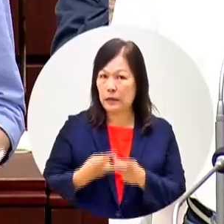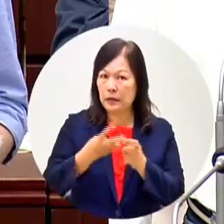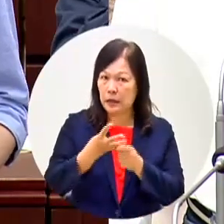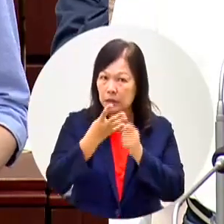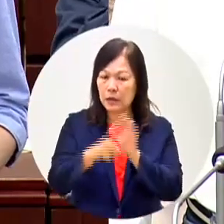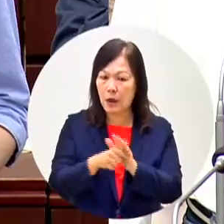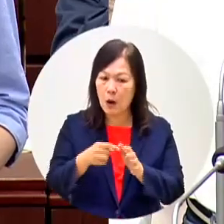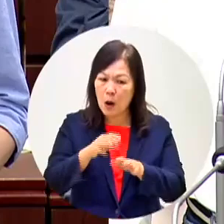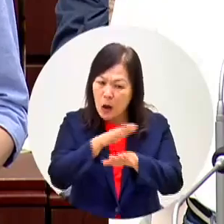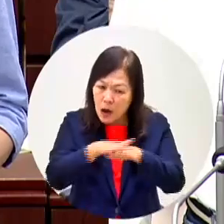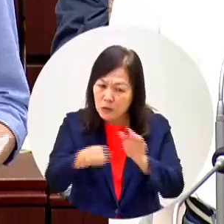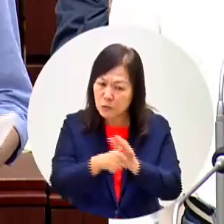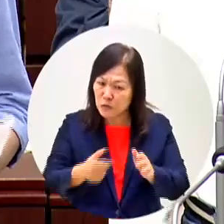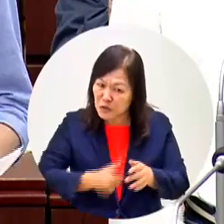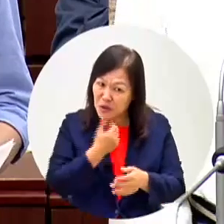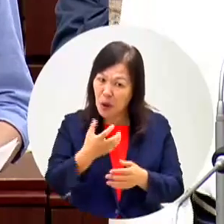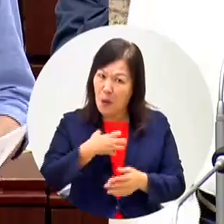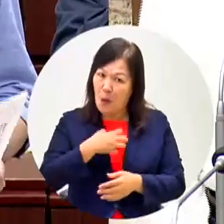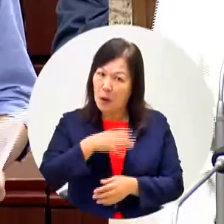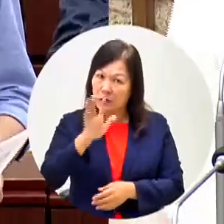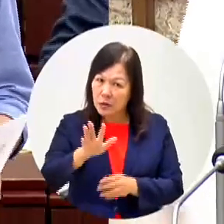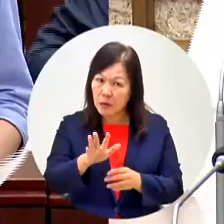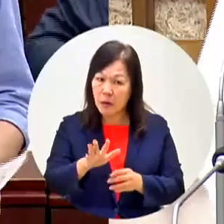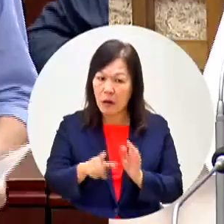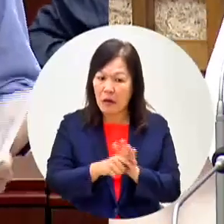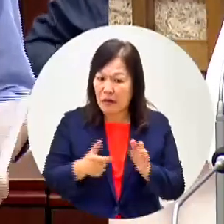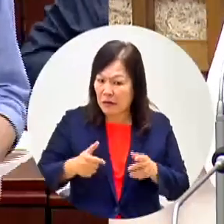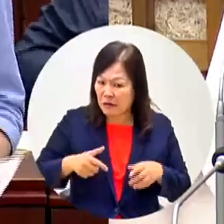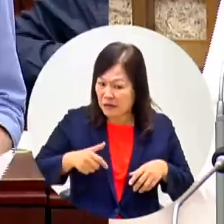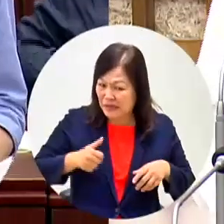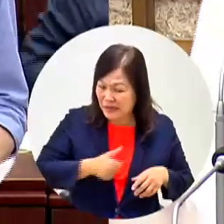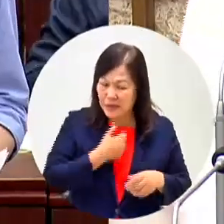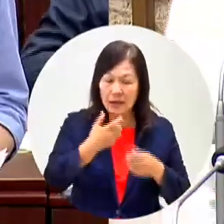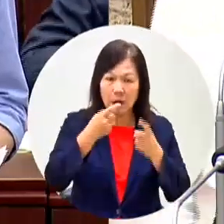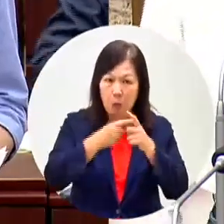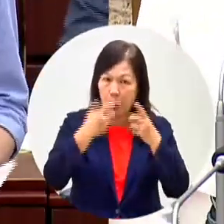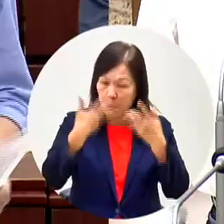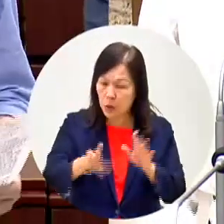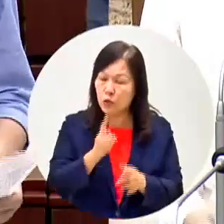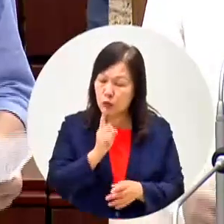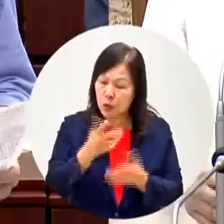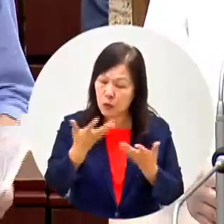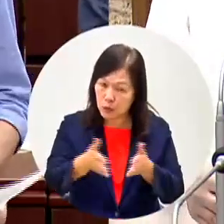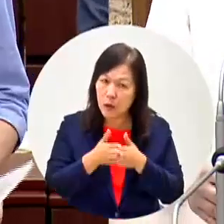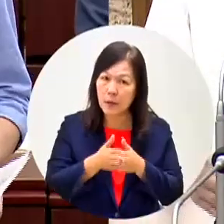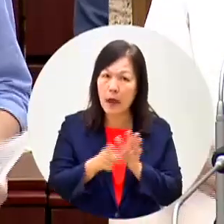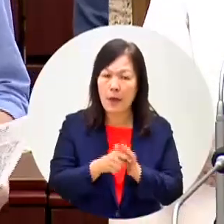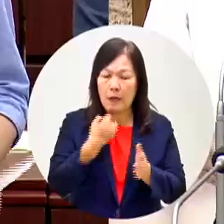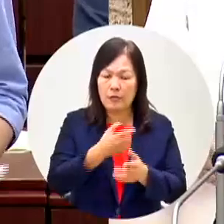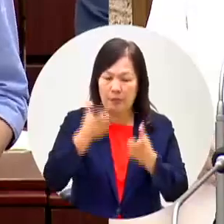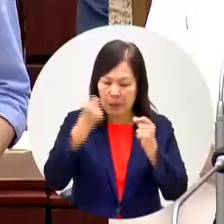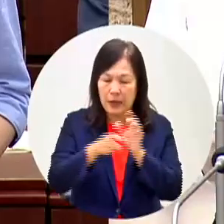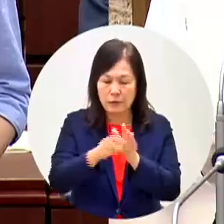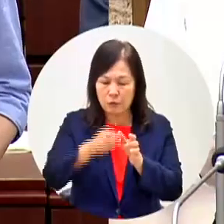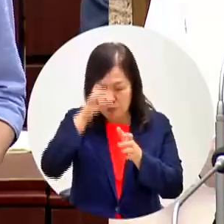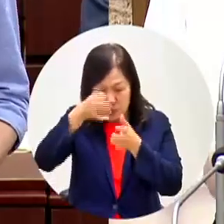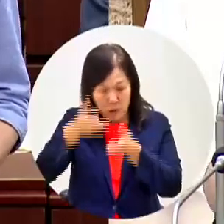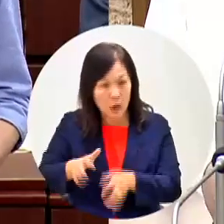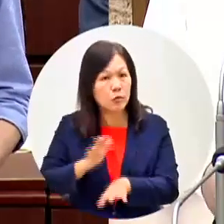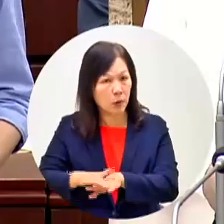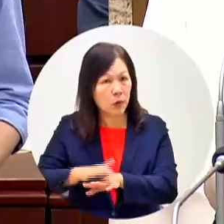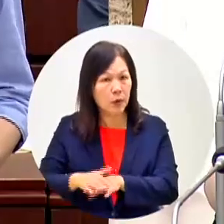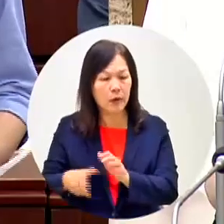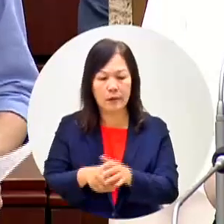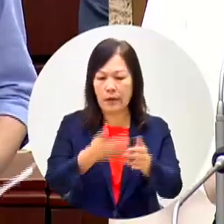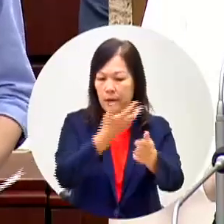近常常都有很多人讲，我们一定秉持的治安是重中之重，我们一定要给高雄市民生命财产安全的保